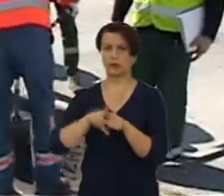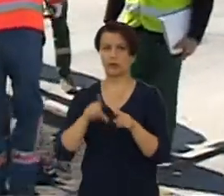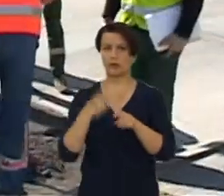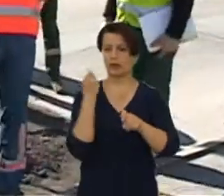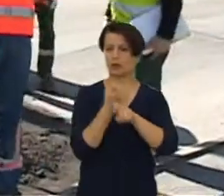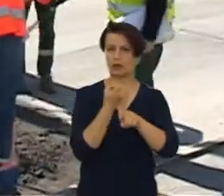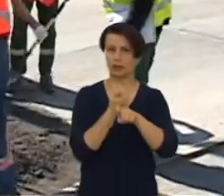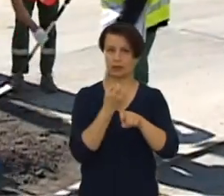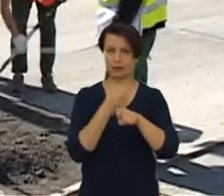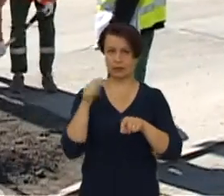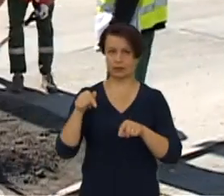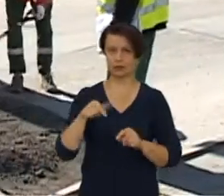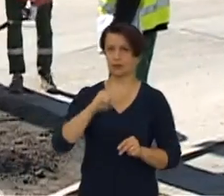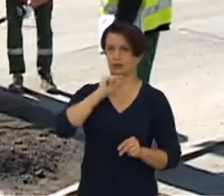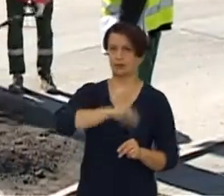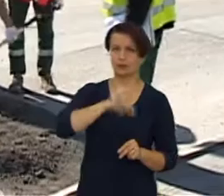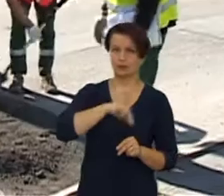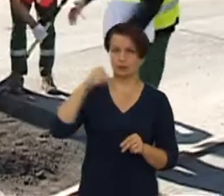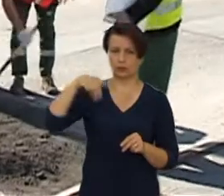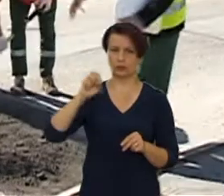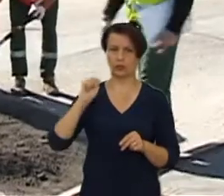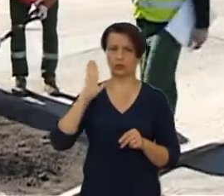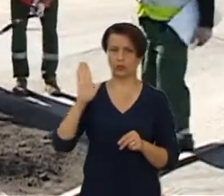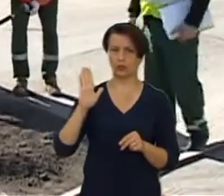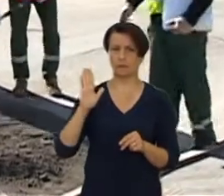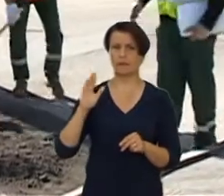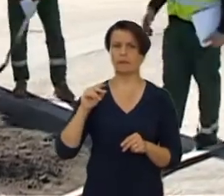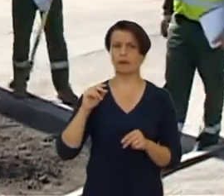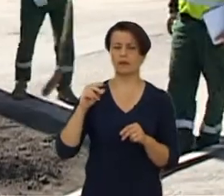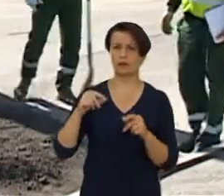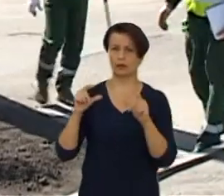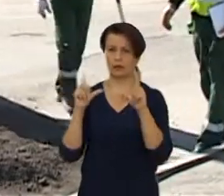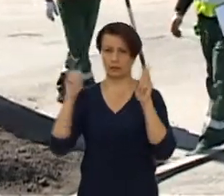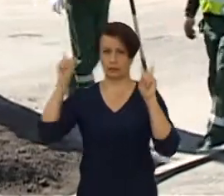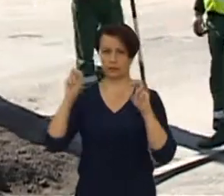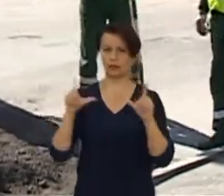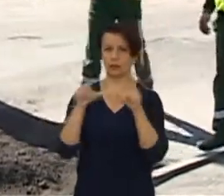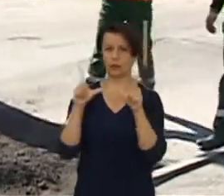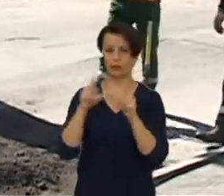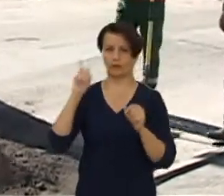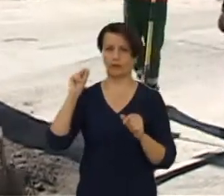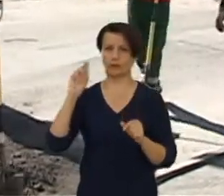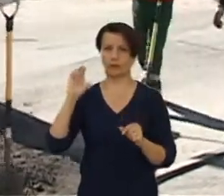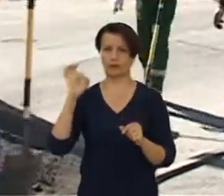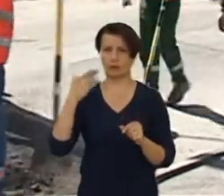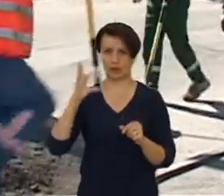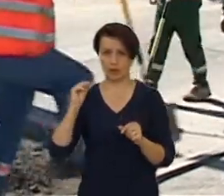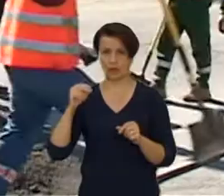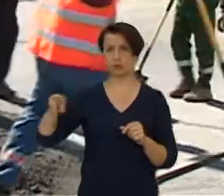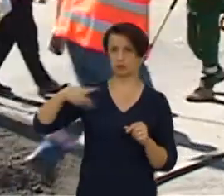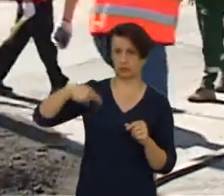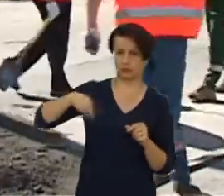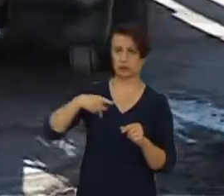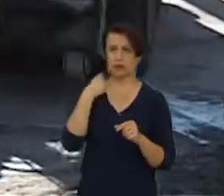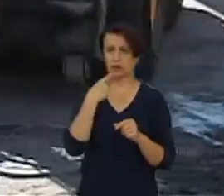duobės Kėdainiuose lopančios uždarosios akcinės bendrovės Ukmergės Versmė, darbų vykdytojas Gintas Imbrasas minėjo, kad šiemet duobės